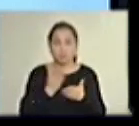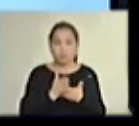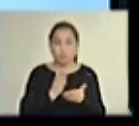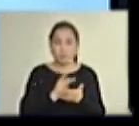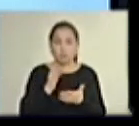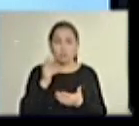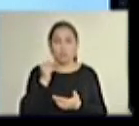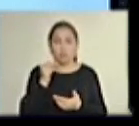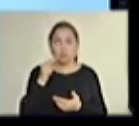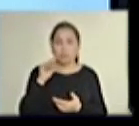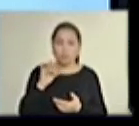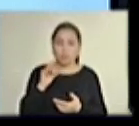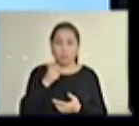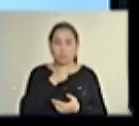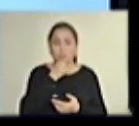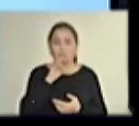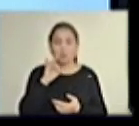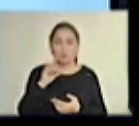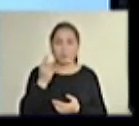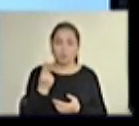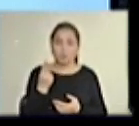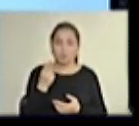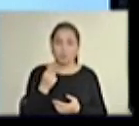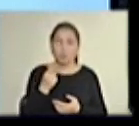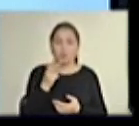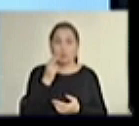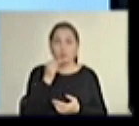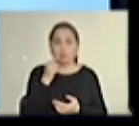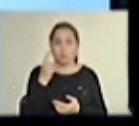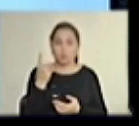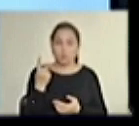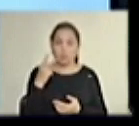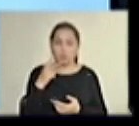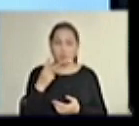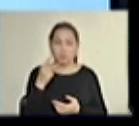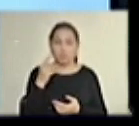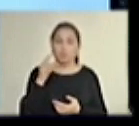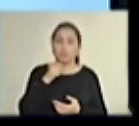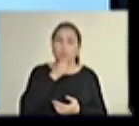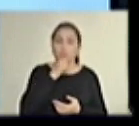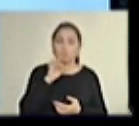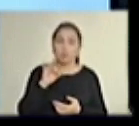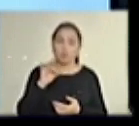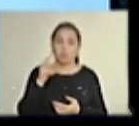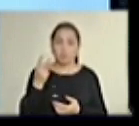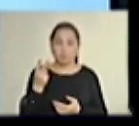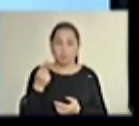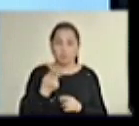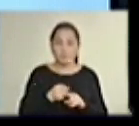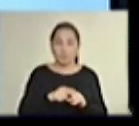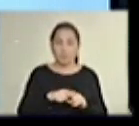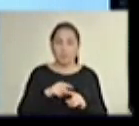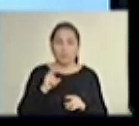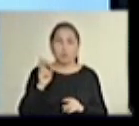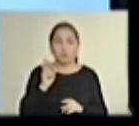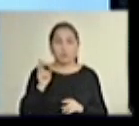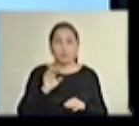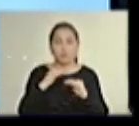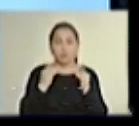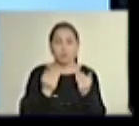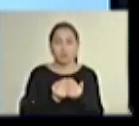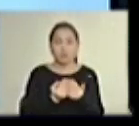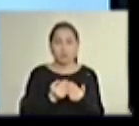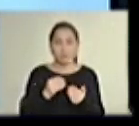R1, katta R1 yozilgan va kichkina R2, katta R2. Bu yerda baraban aylanadi,